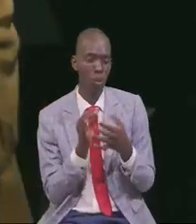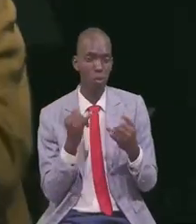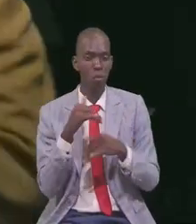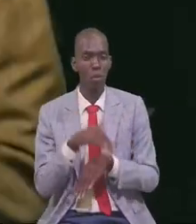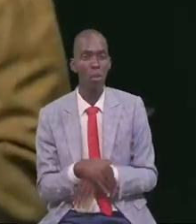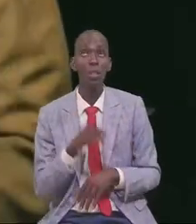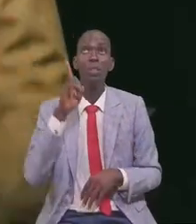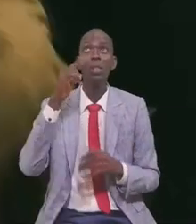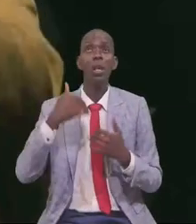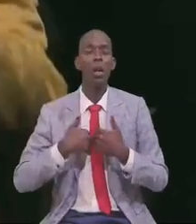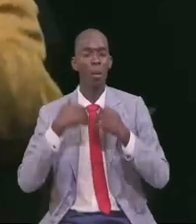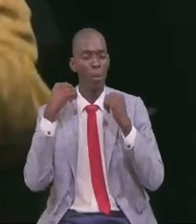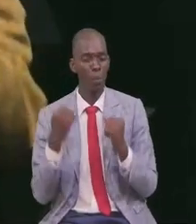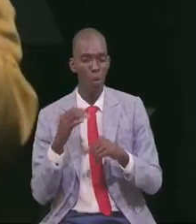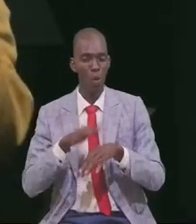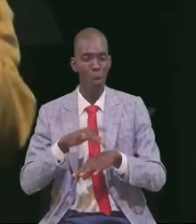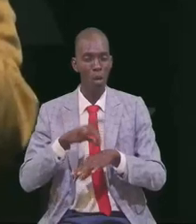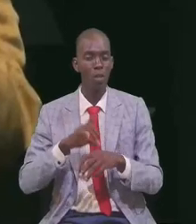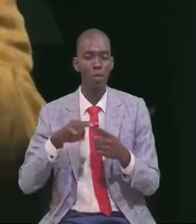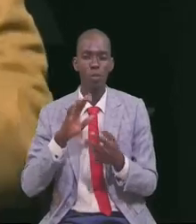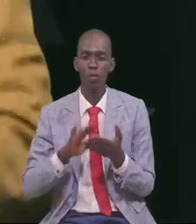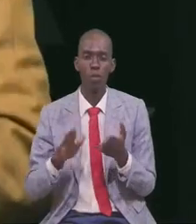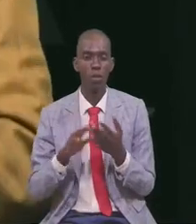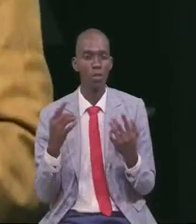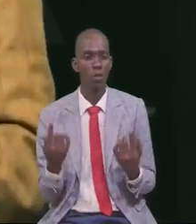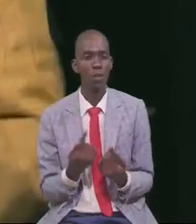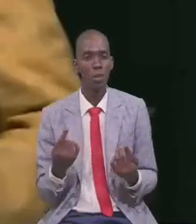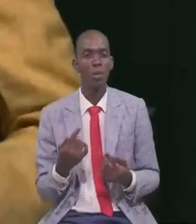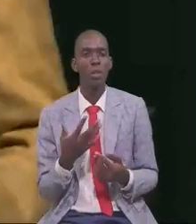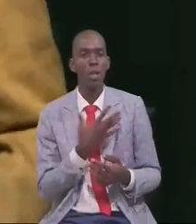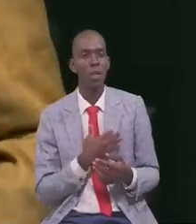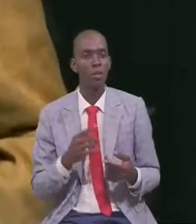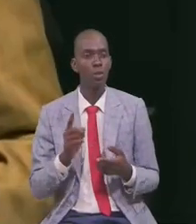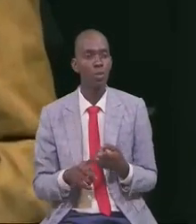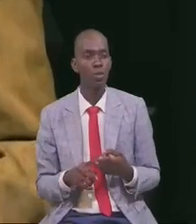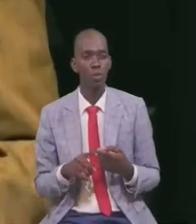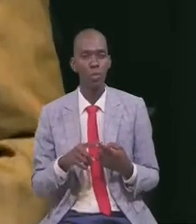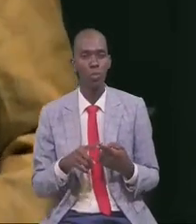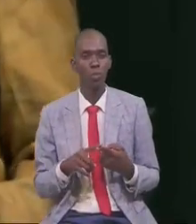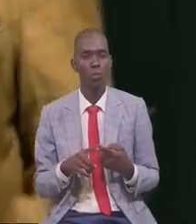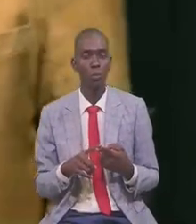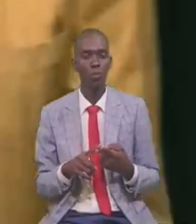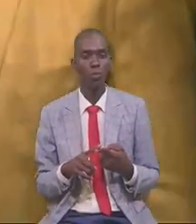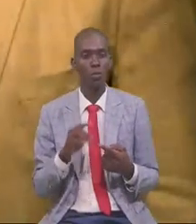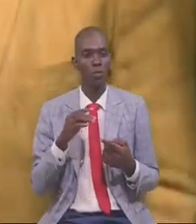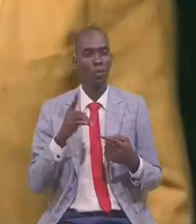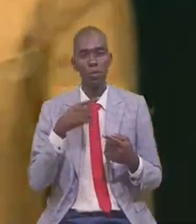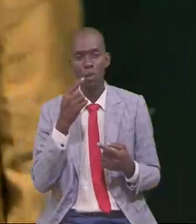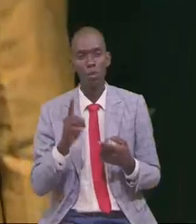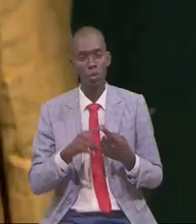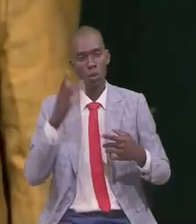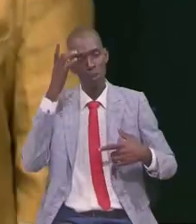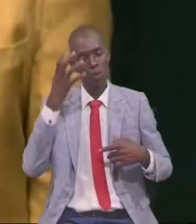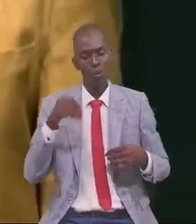les péchés. Et il dit, oh, il dit à celui qui était malade ou paralytique, verset 11, je